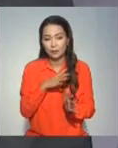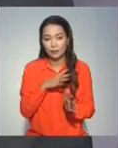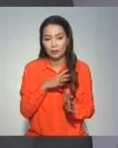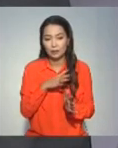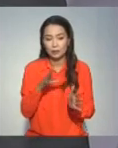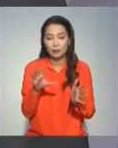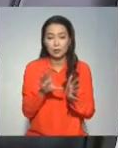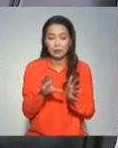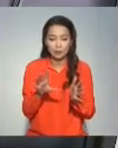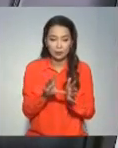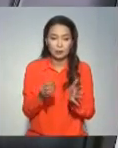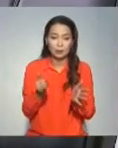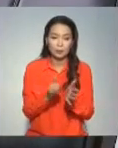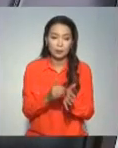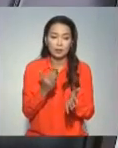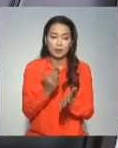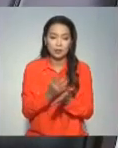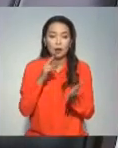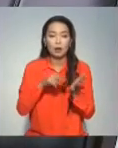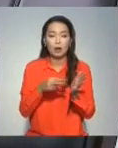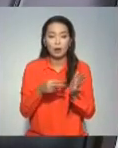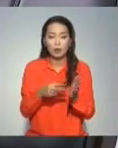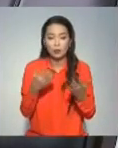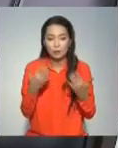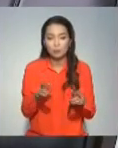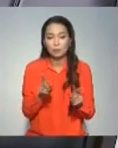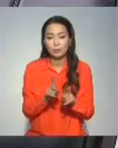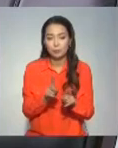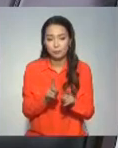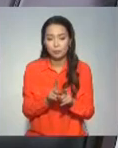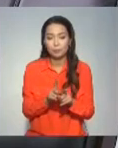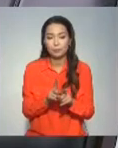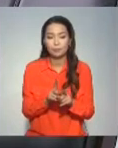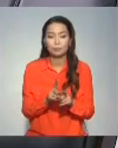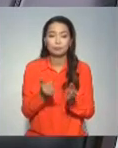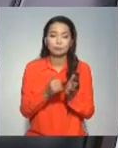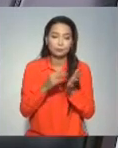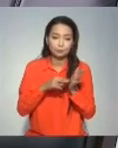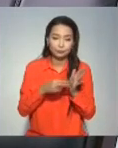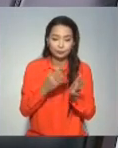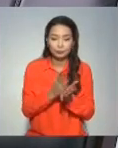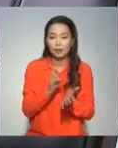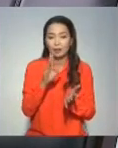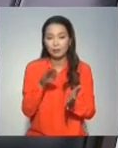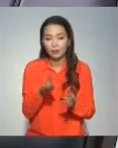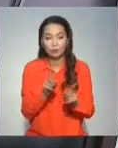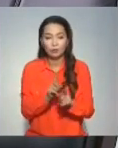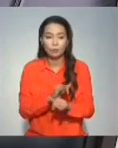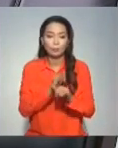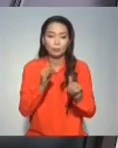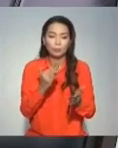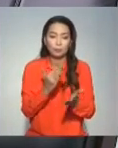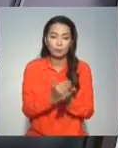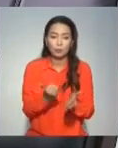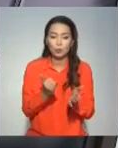имеется 13 проектов, 8 уже реализованы. В Ашалынском, в Ерементауском районе, в Целиноградском районах.